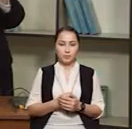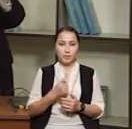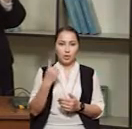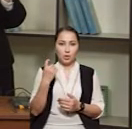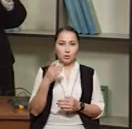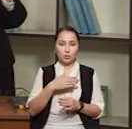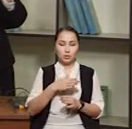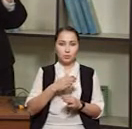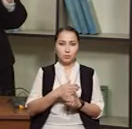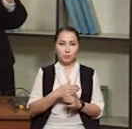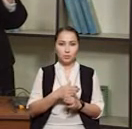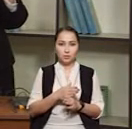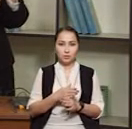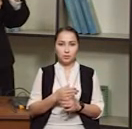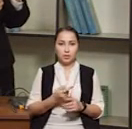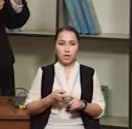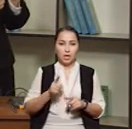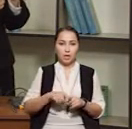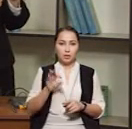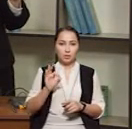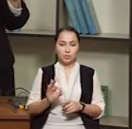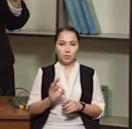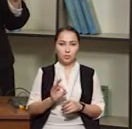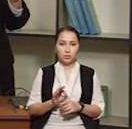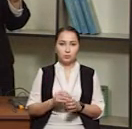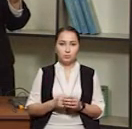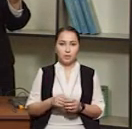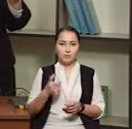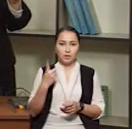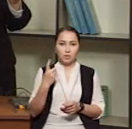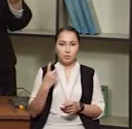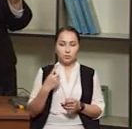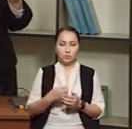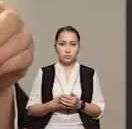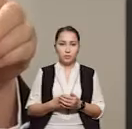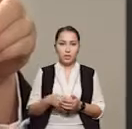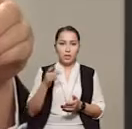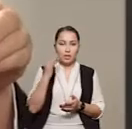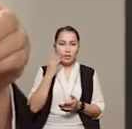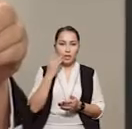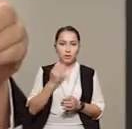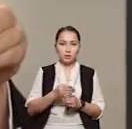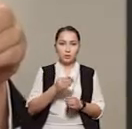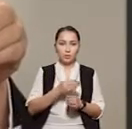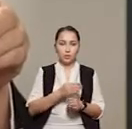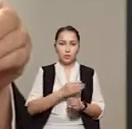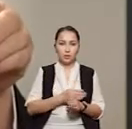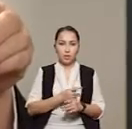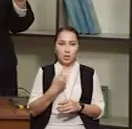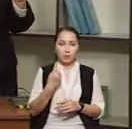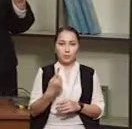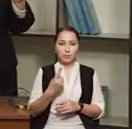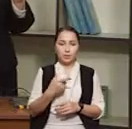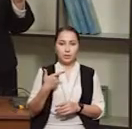chiqdi. 100 ta teng bo'lakka. Ya'ni 0 deb oldi va 100 deb oldi. Har bir